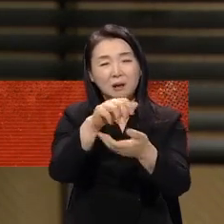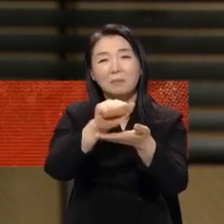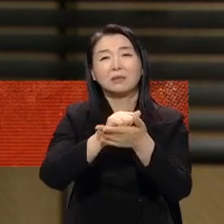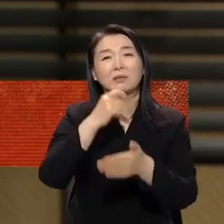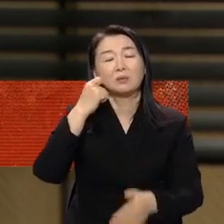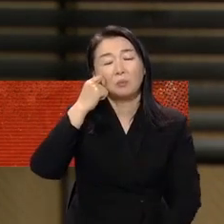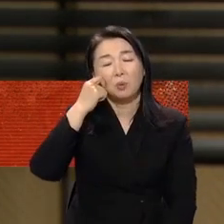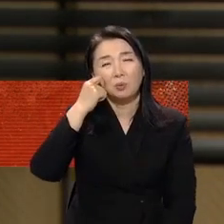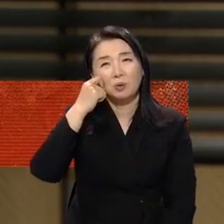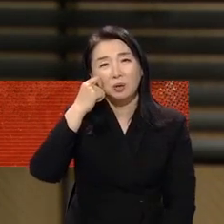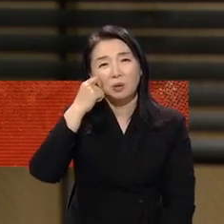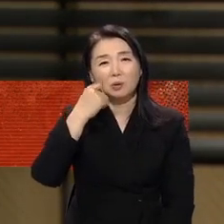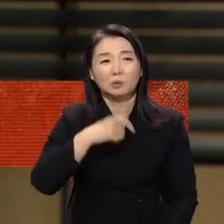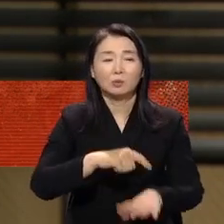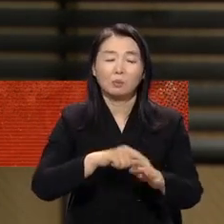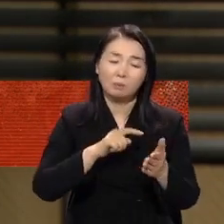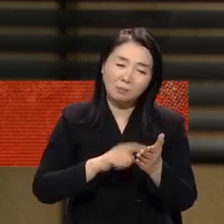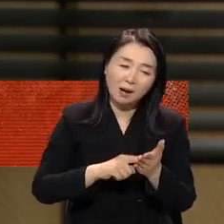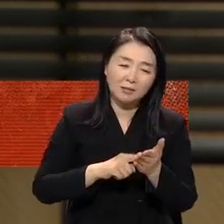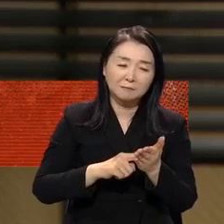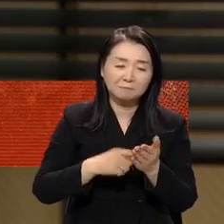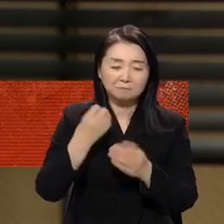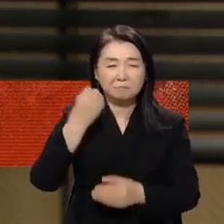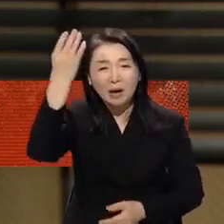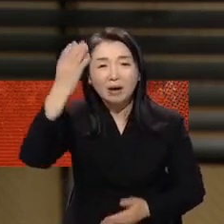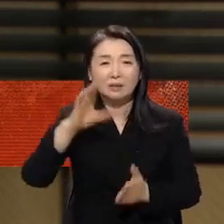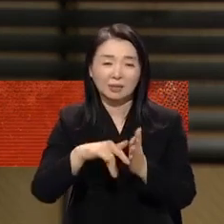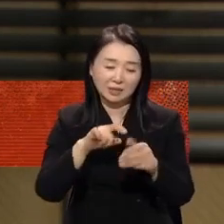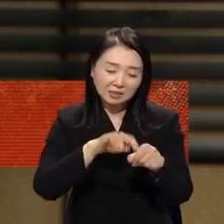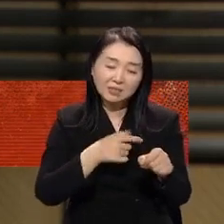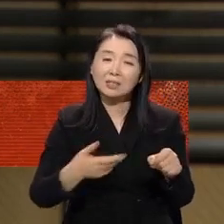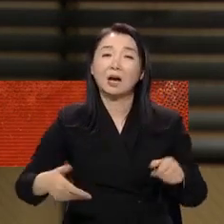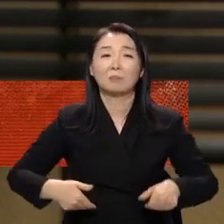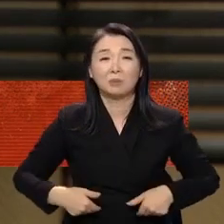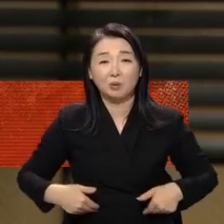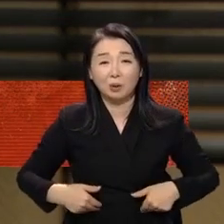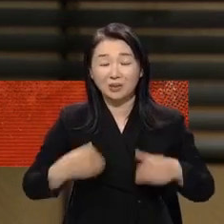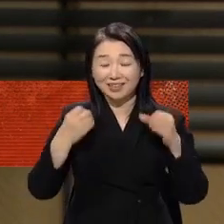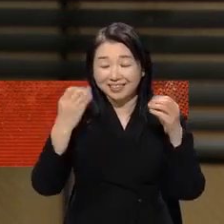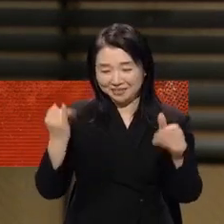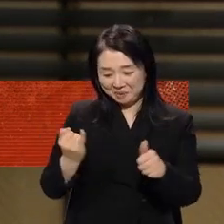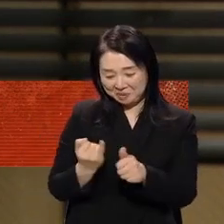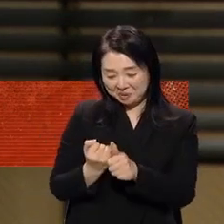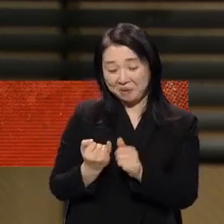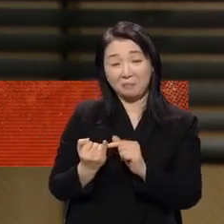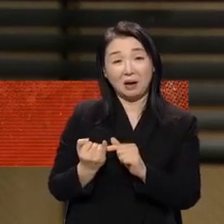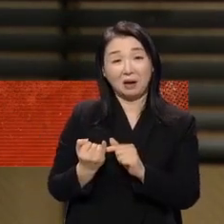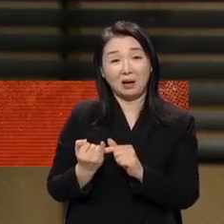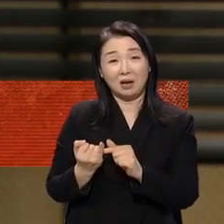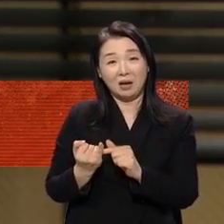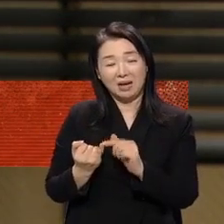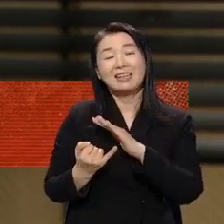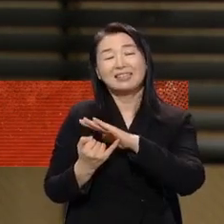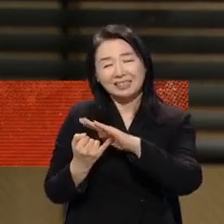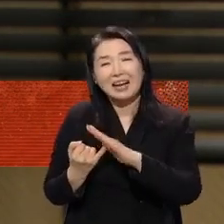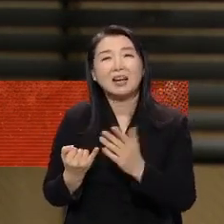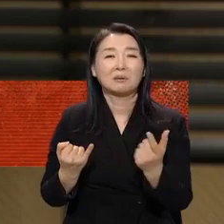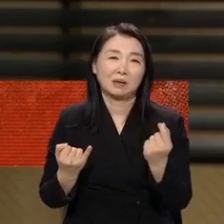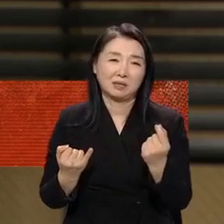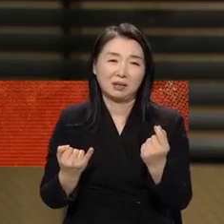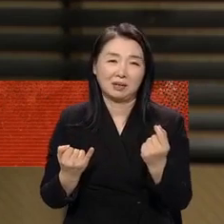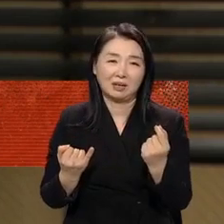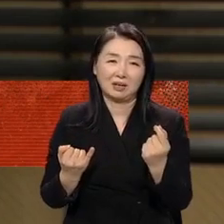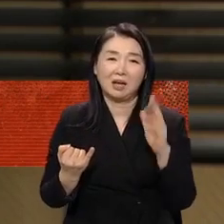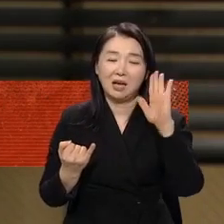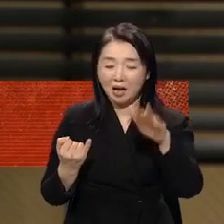심정음 한쪽으로 시간이 좀 필요한 분들이 계세요 물론 지금 새로 만나신 분은 훨씬 사랑 훨씬 정도가 아니라 사랑하고 앞으로이